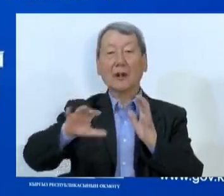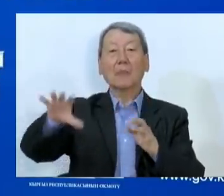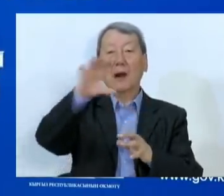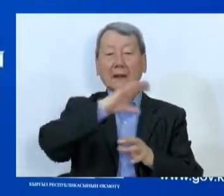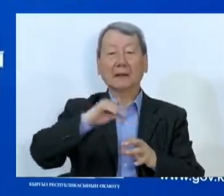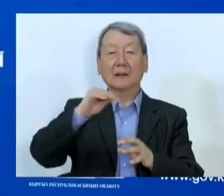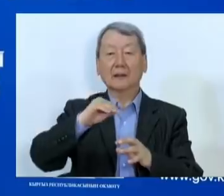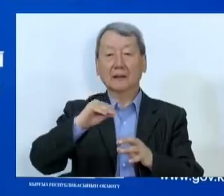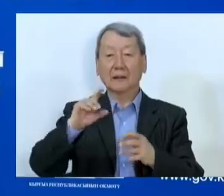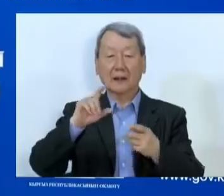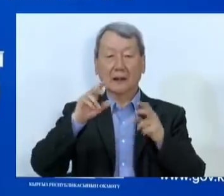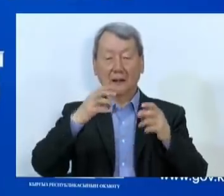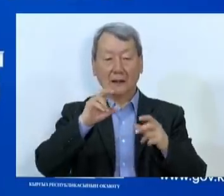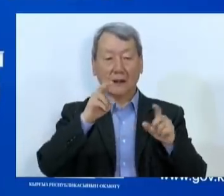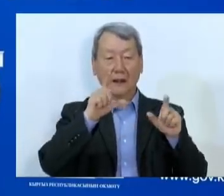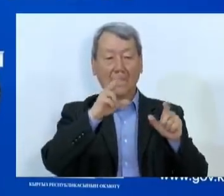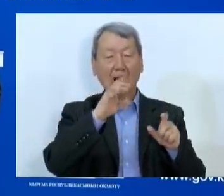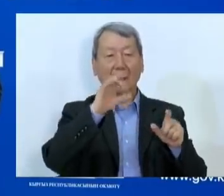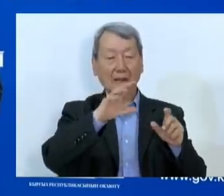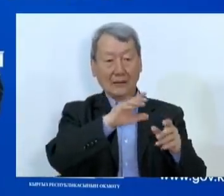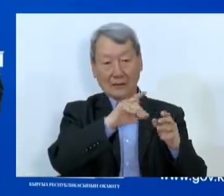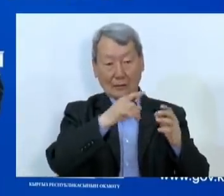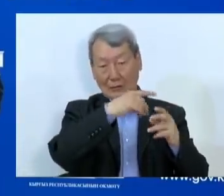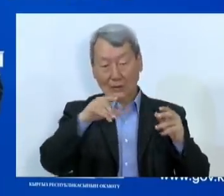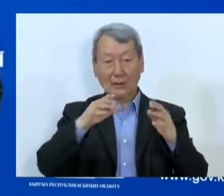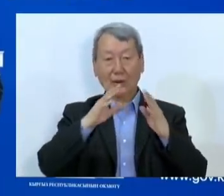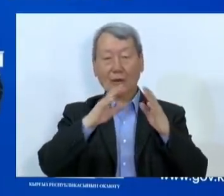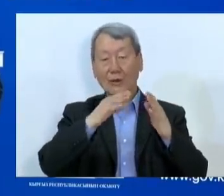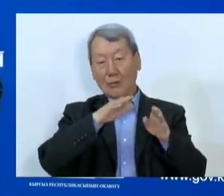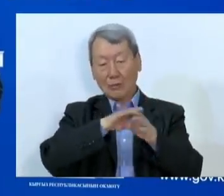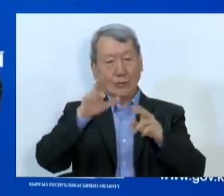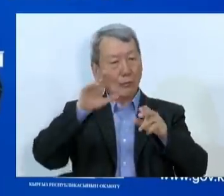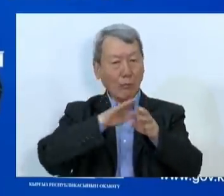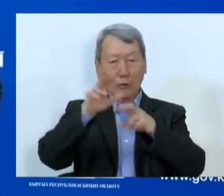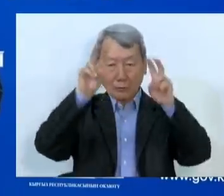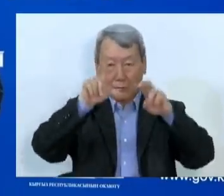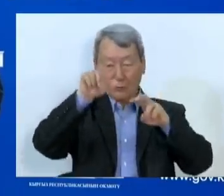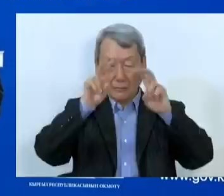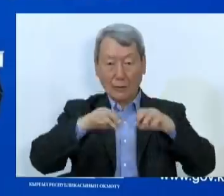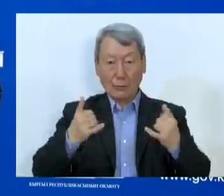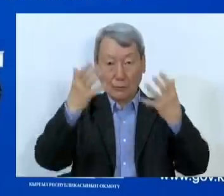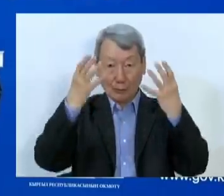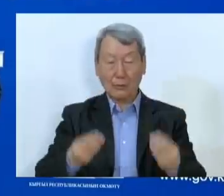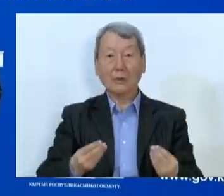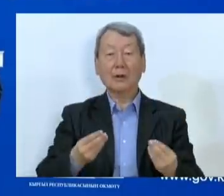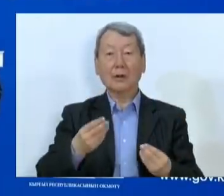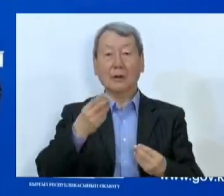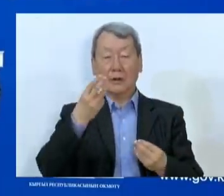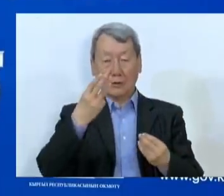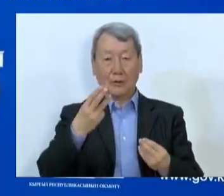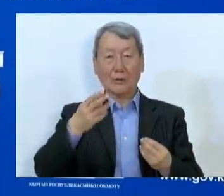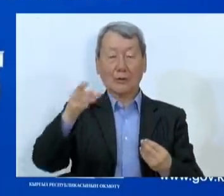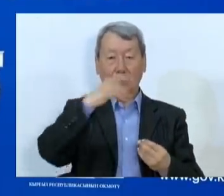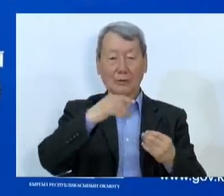6665 баары тең ушу карантинден чыгарылып, толук текшерилип, мына бүгүнкү күнү